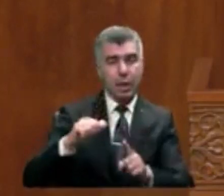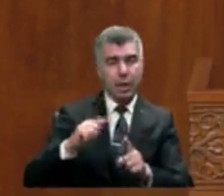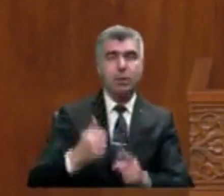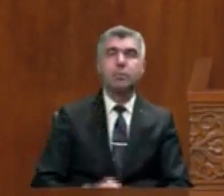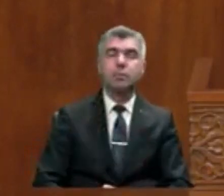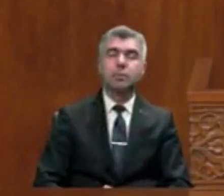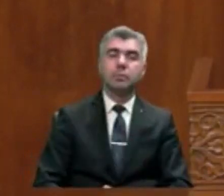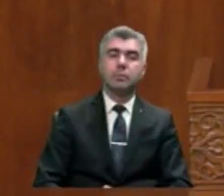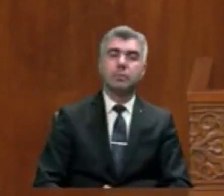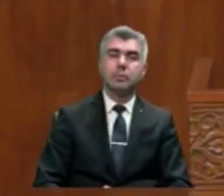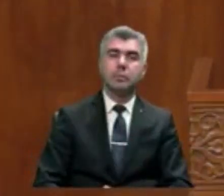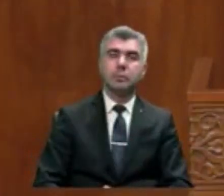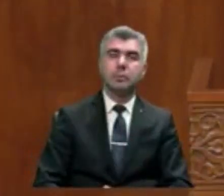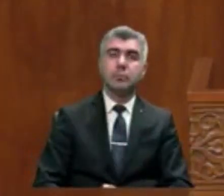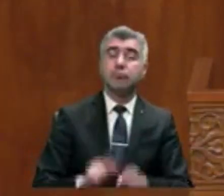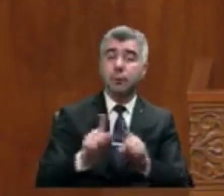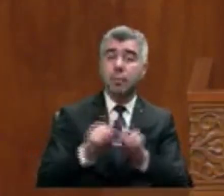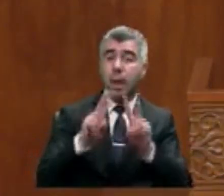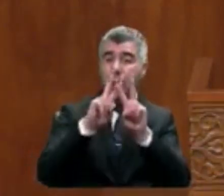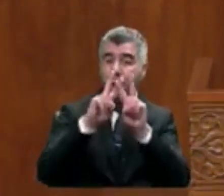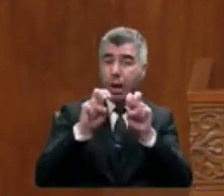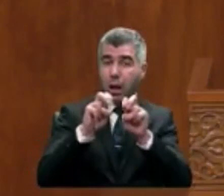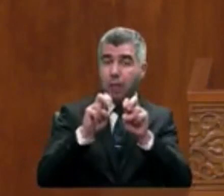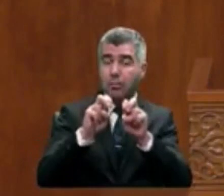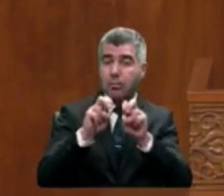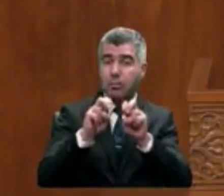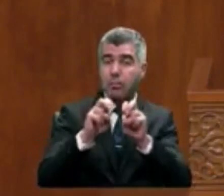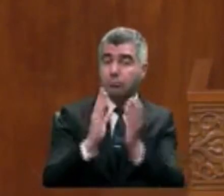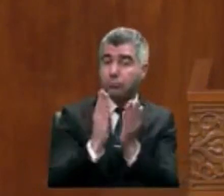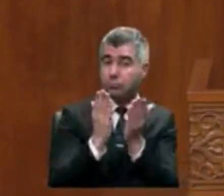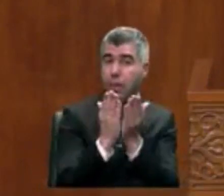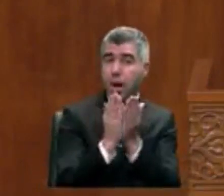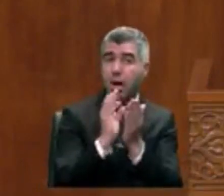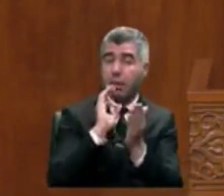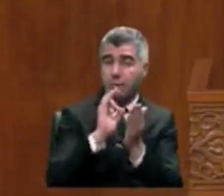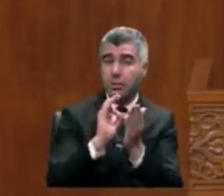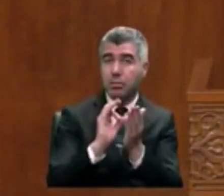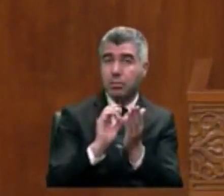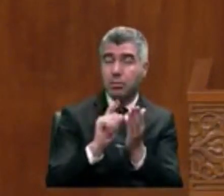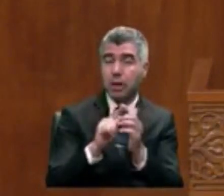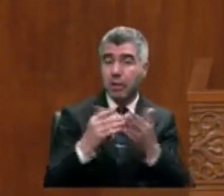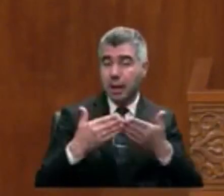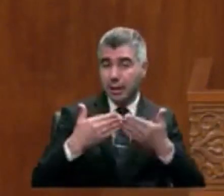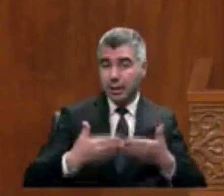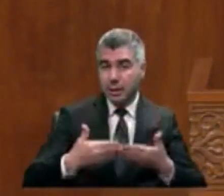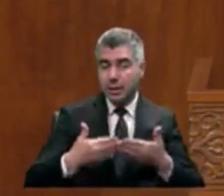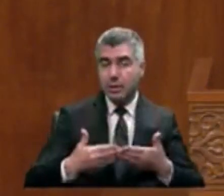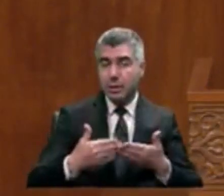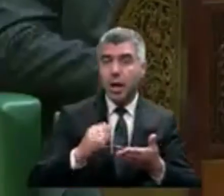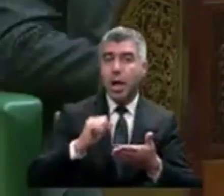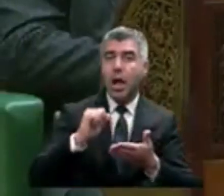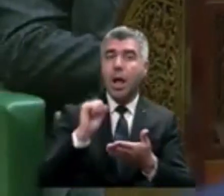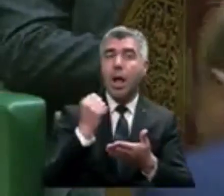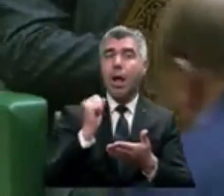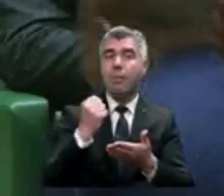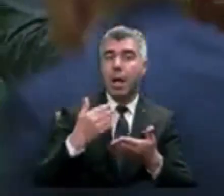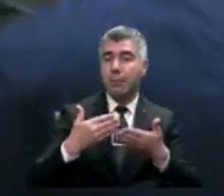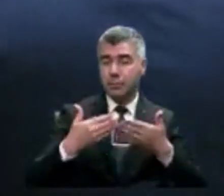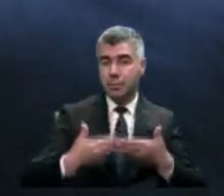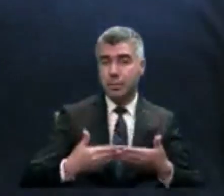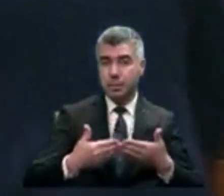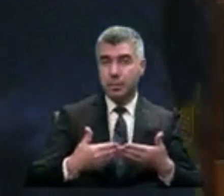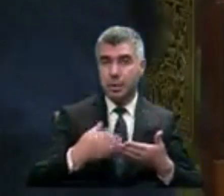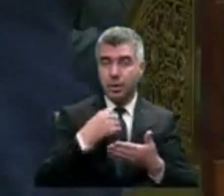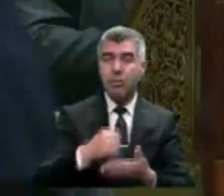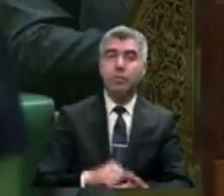دير باش يدير البحث العلمي في هذا في هذا الظرفيه هذه وفييه السن هذا را